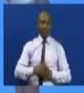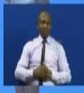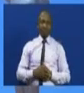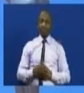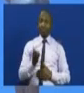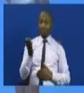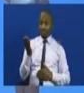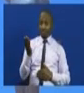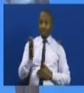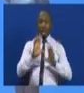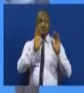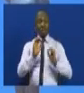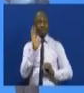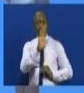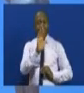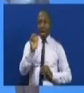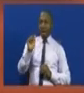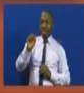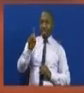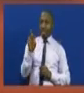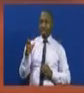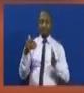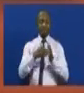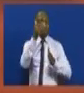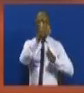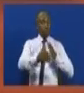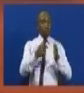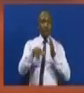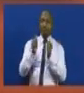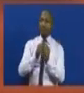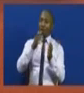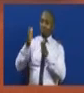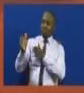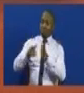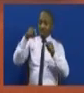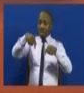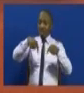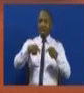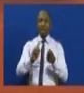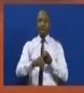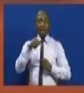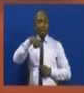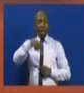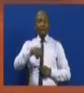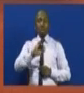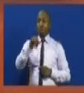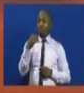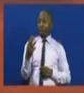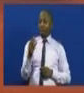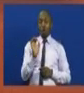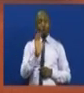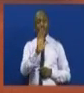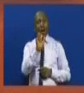Naam, ripoti yake Asher Thomas ndivyo inavyotufungia katika yale ambayo tumekufungulieni kwa siku hii ya leo Jumatatu. Kwako